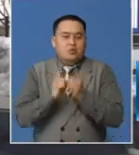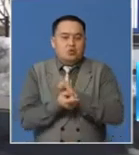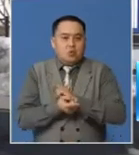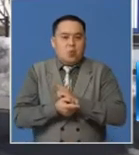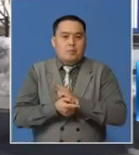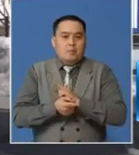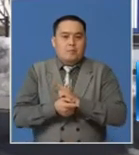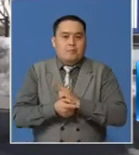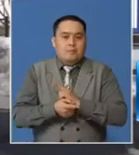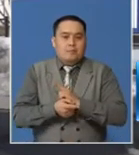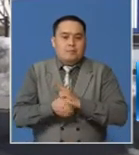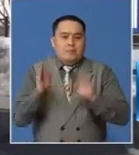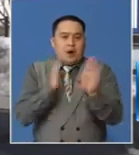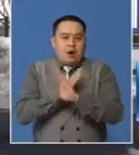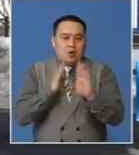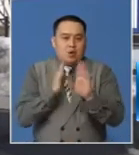меняются,